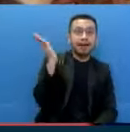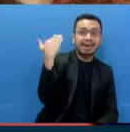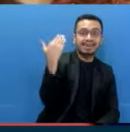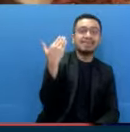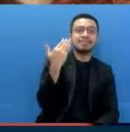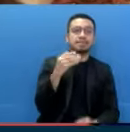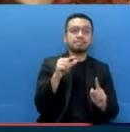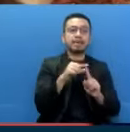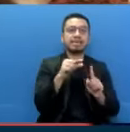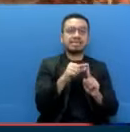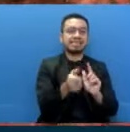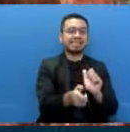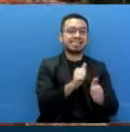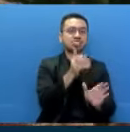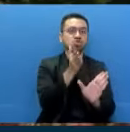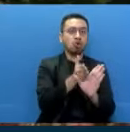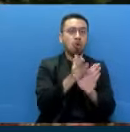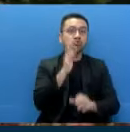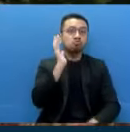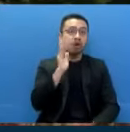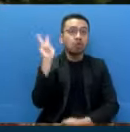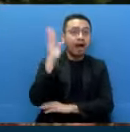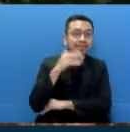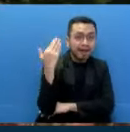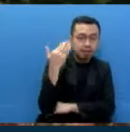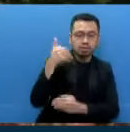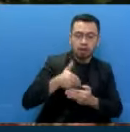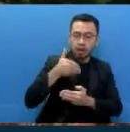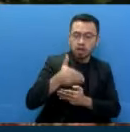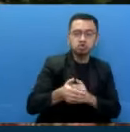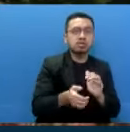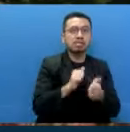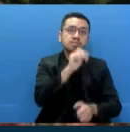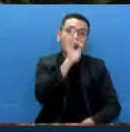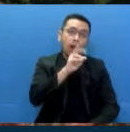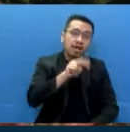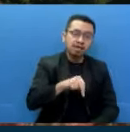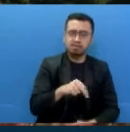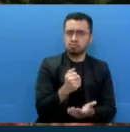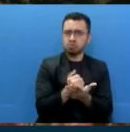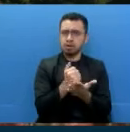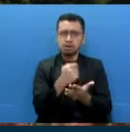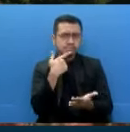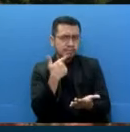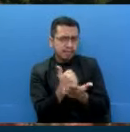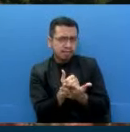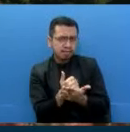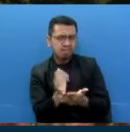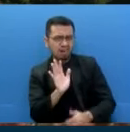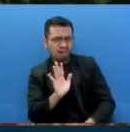hari gitu ya menjalankan tes psikologi dilanjutkan dengan tes kebohongan ini sebenarnya ee apa saja sih apa namanya